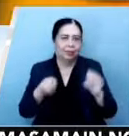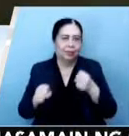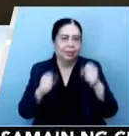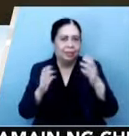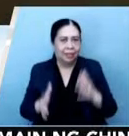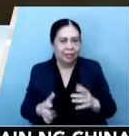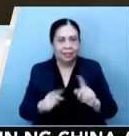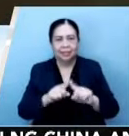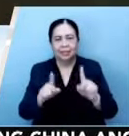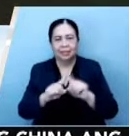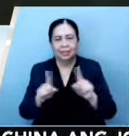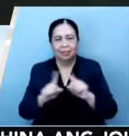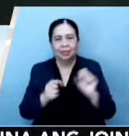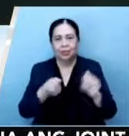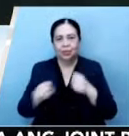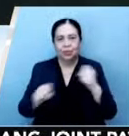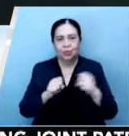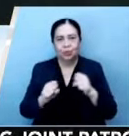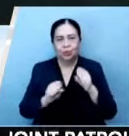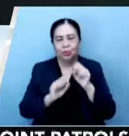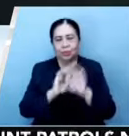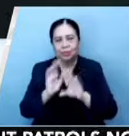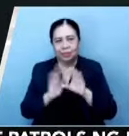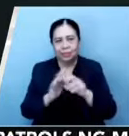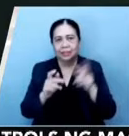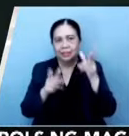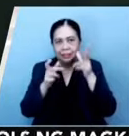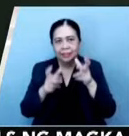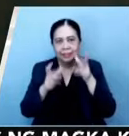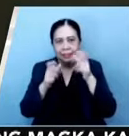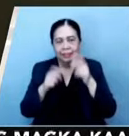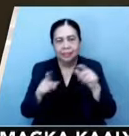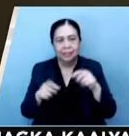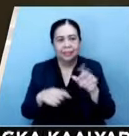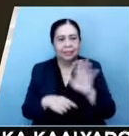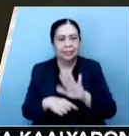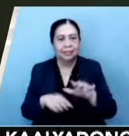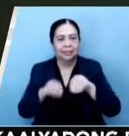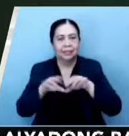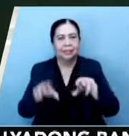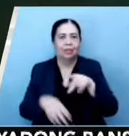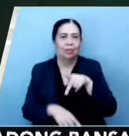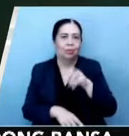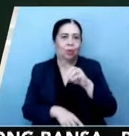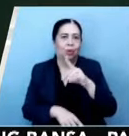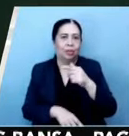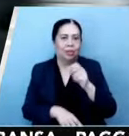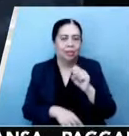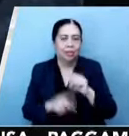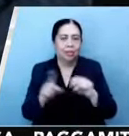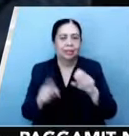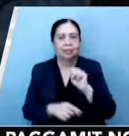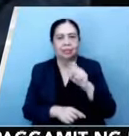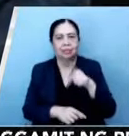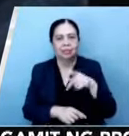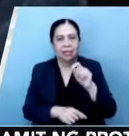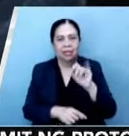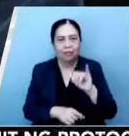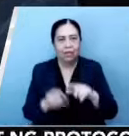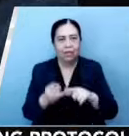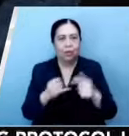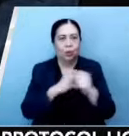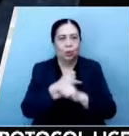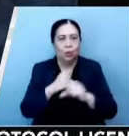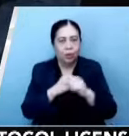sports personalities. Mapapakinggan ang Game On sa major streaming platforms gaya po ng Spotify, Google